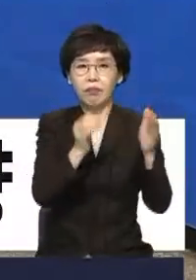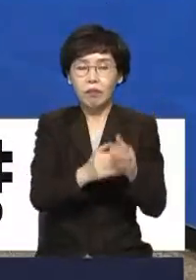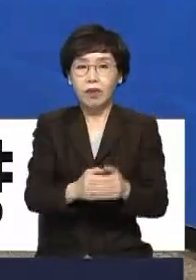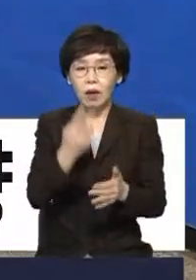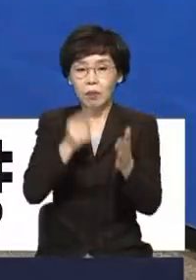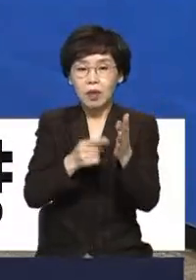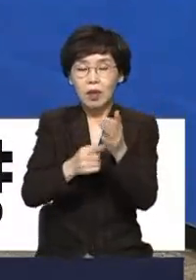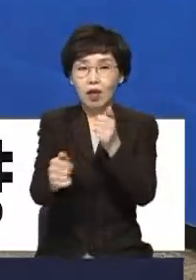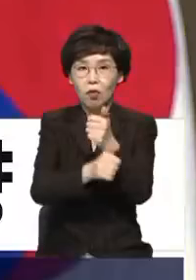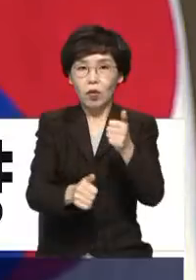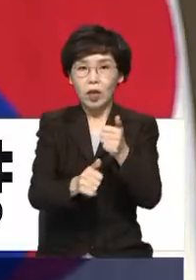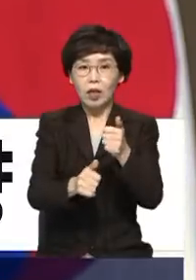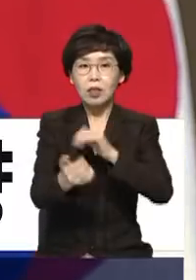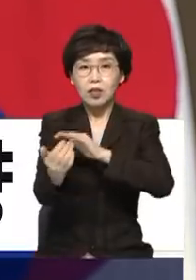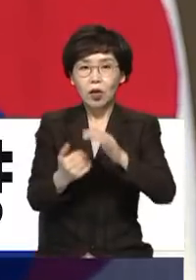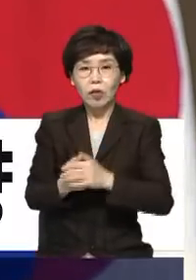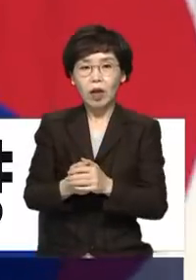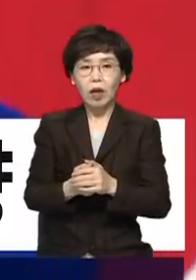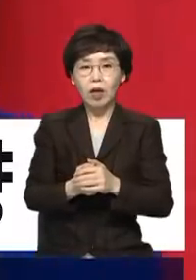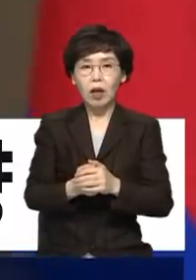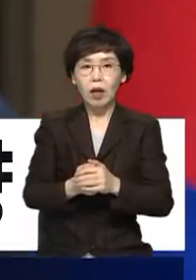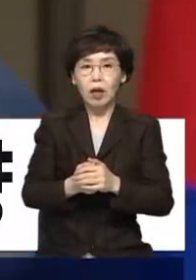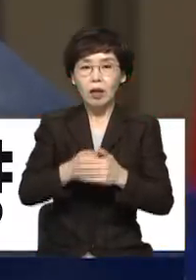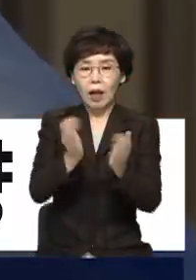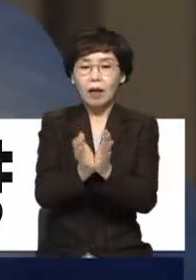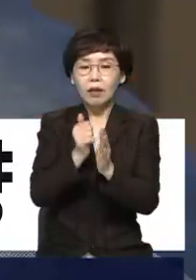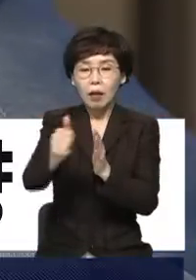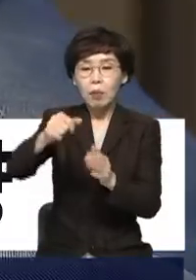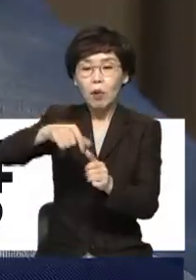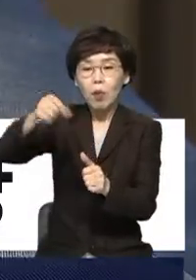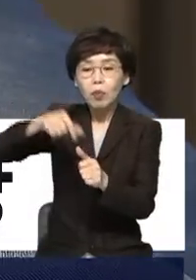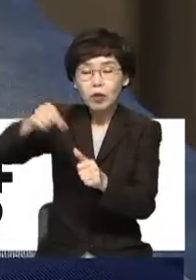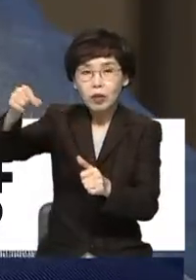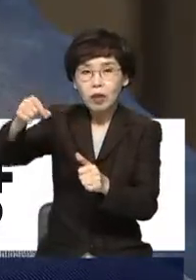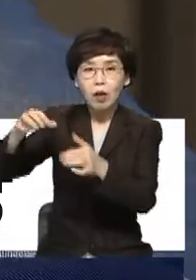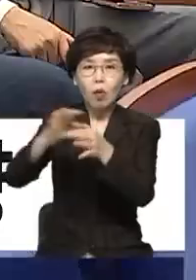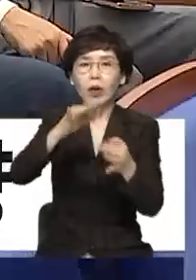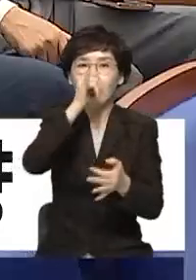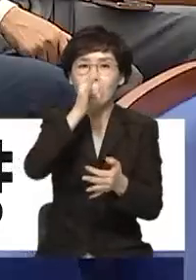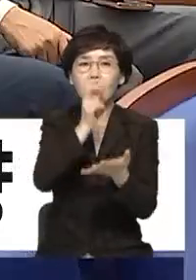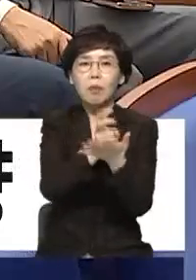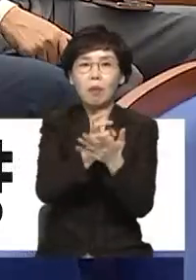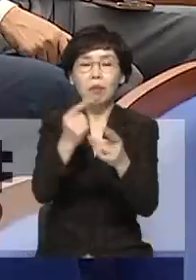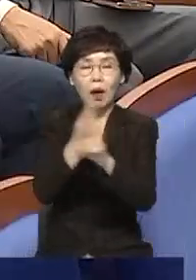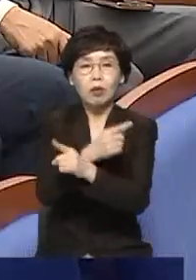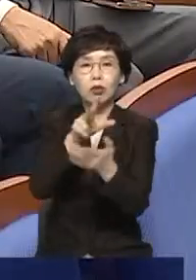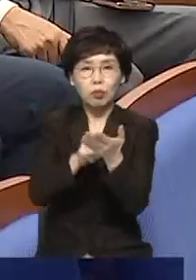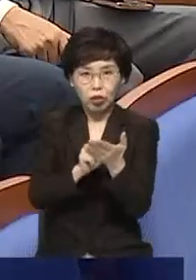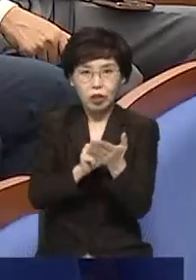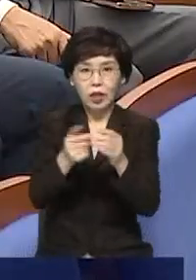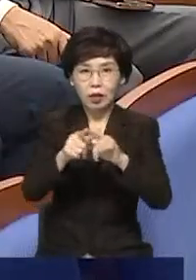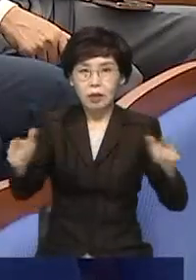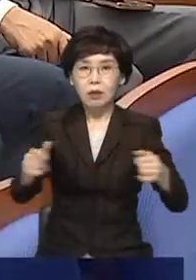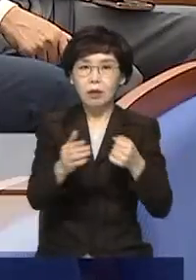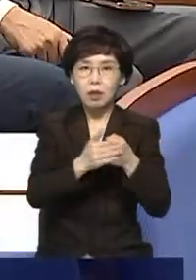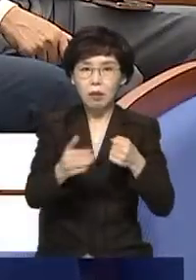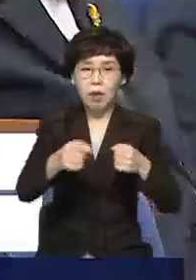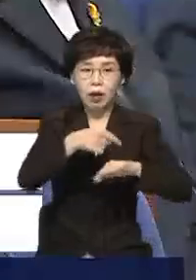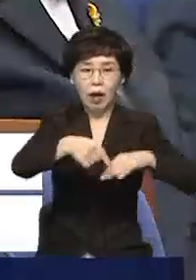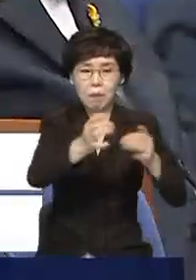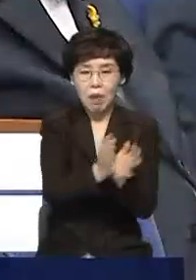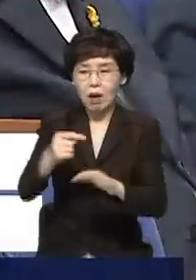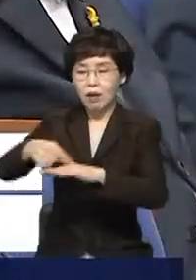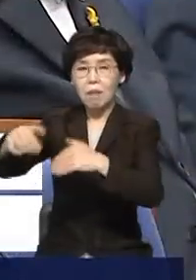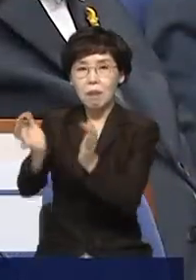전당대회 규칙 변경 여부 등 당대표 선출에 영향을 미칠 수밖에 없는 만큼 지도부 인선을 둘러싼 계파 간